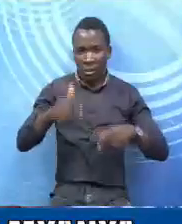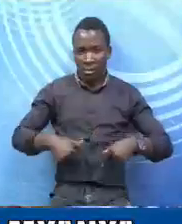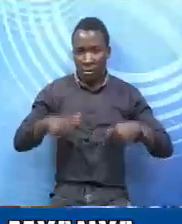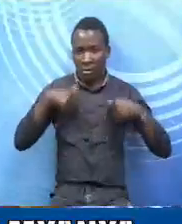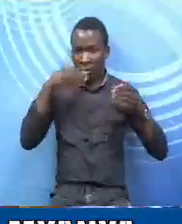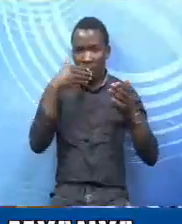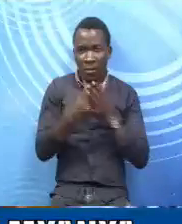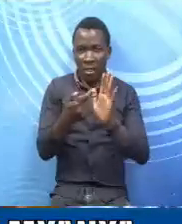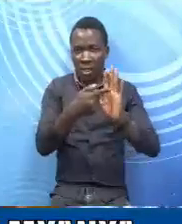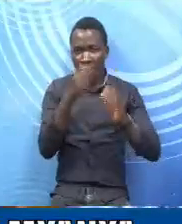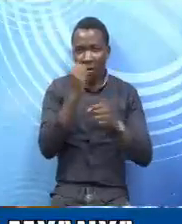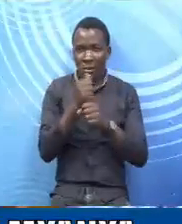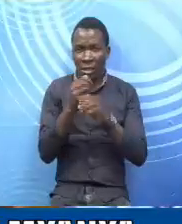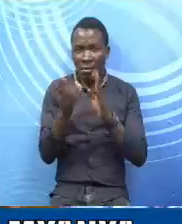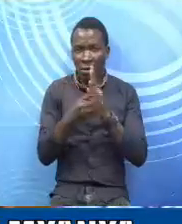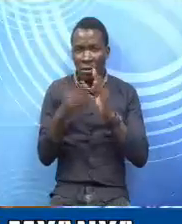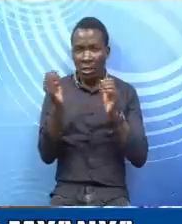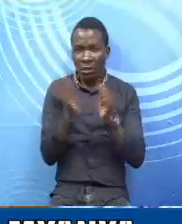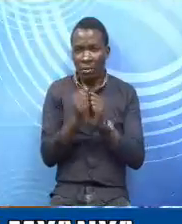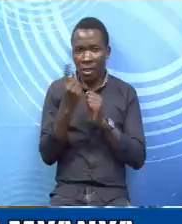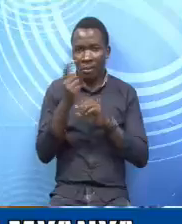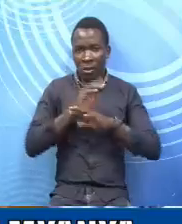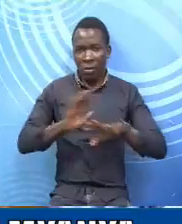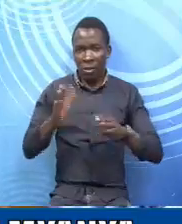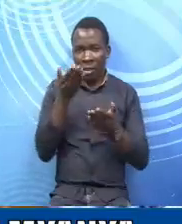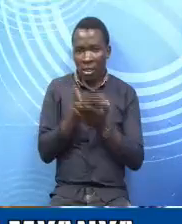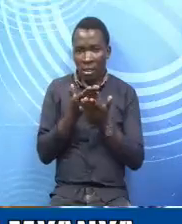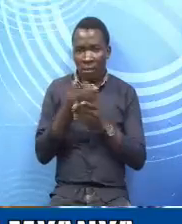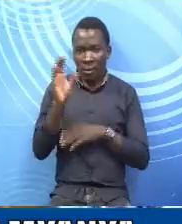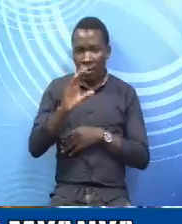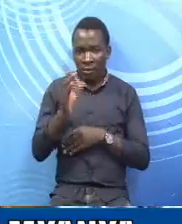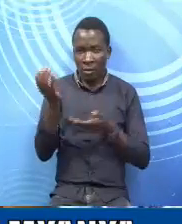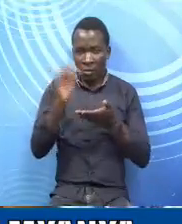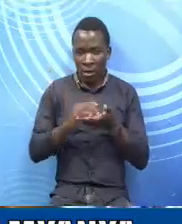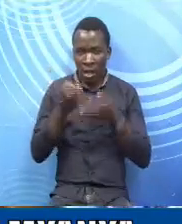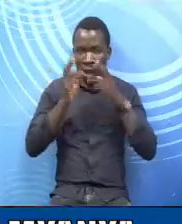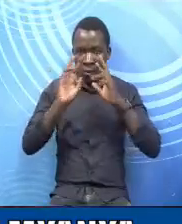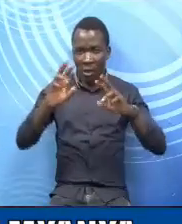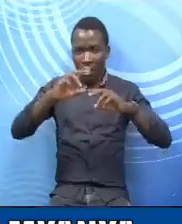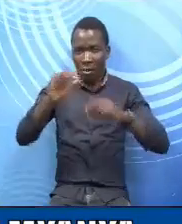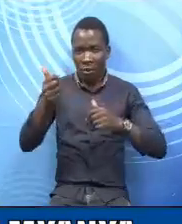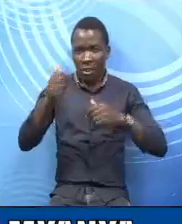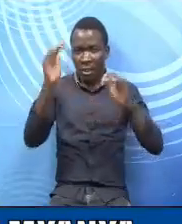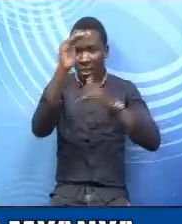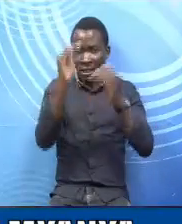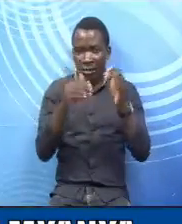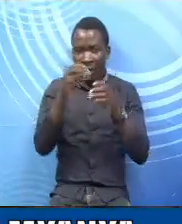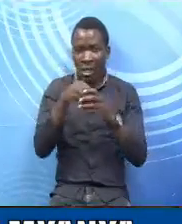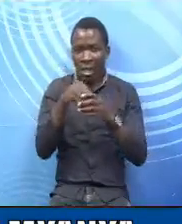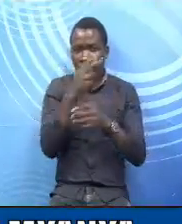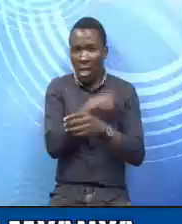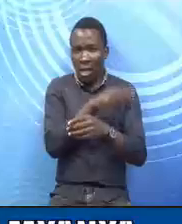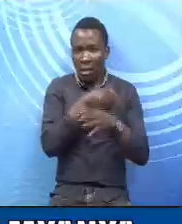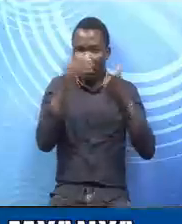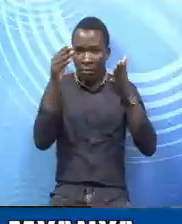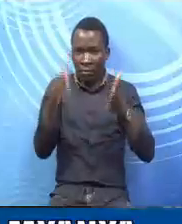igaragaza yabukoreye mu turere 11 gusa, akaba yasabye iyi komisiyo kongera kureba no mu zindi nzego harimo nko mu baganga ndetse no mu bindi